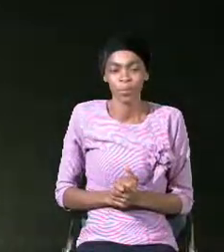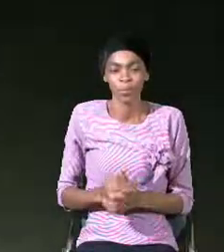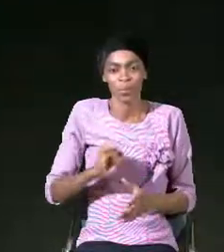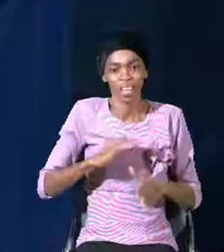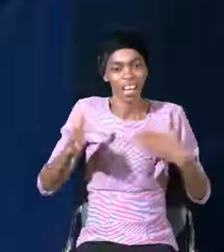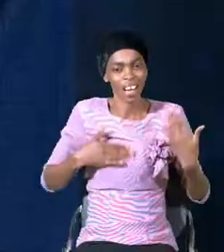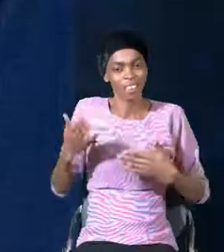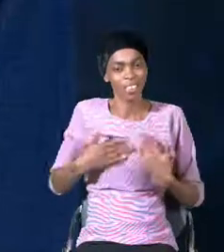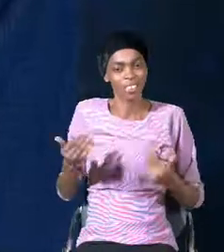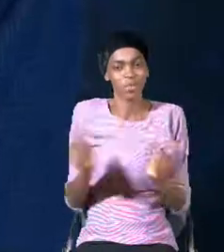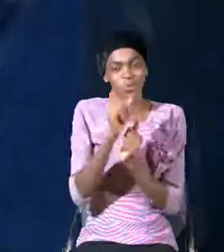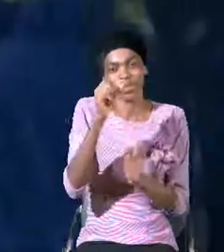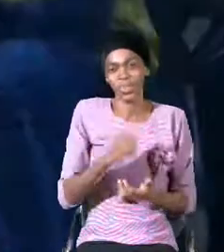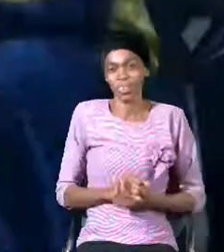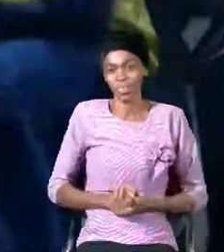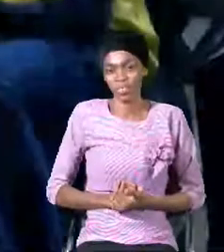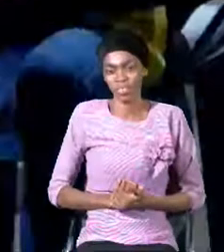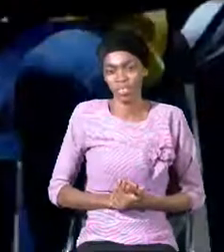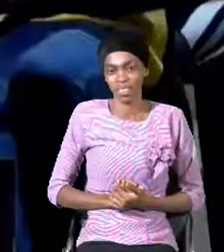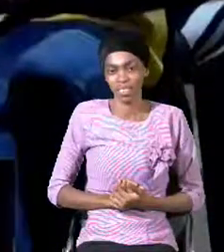Je me réjouis avec vous.